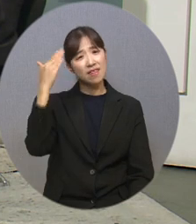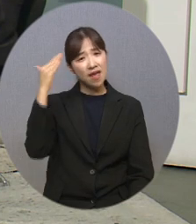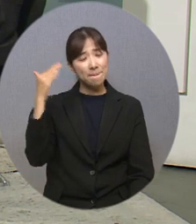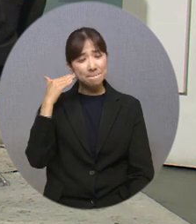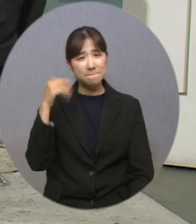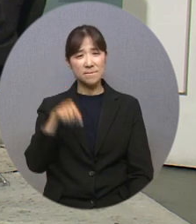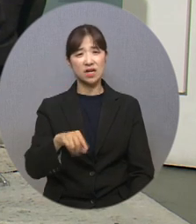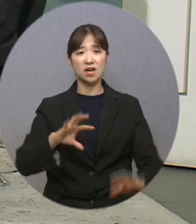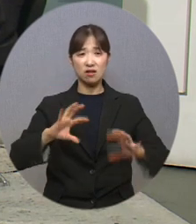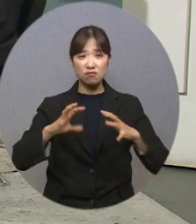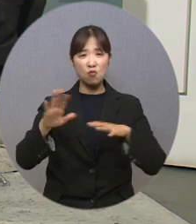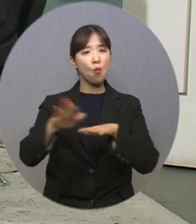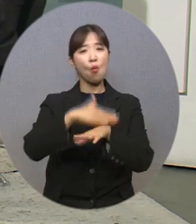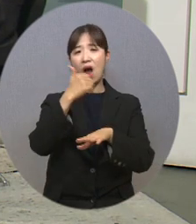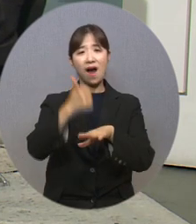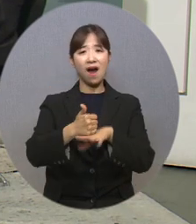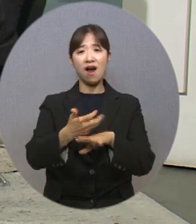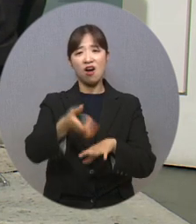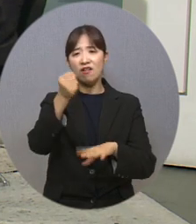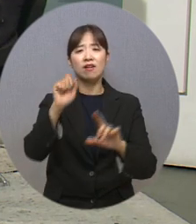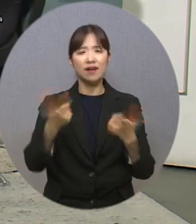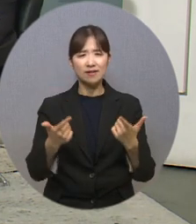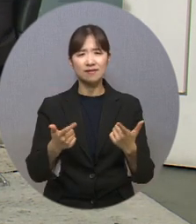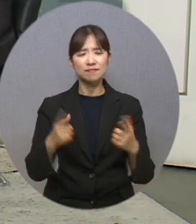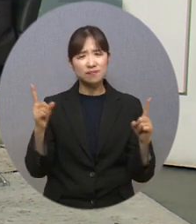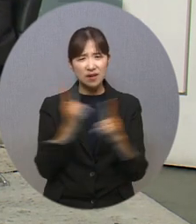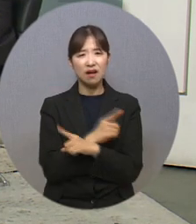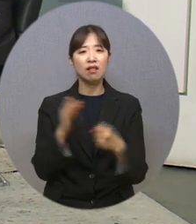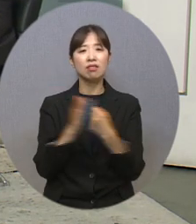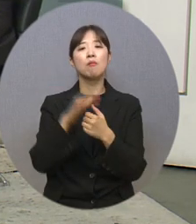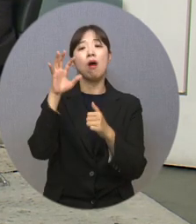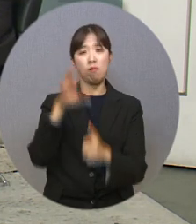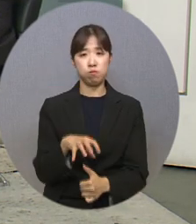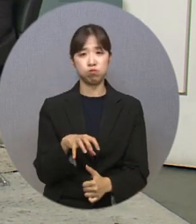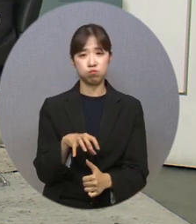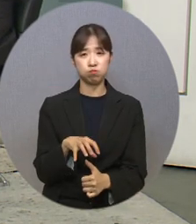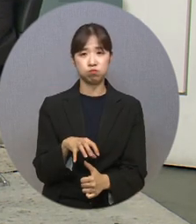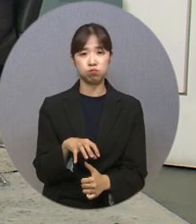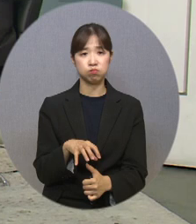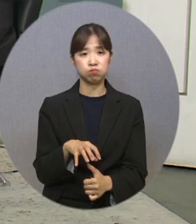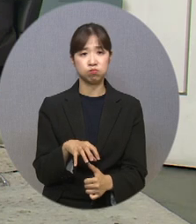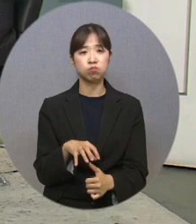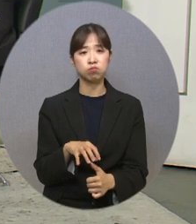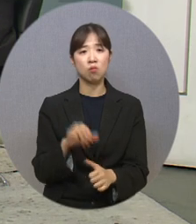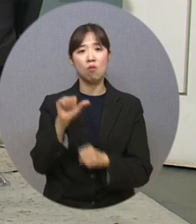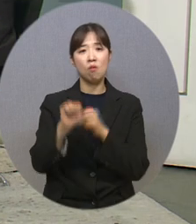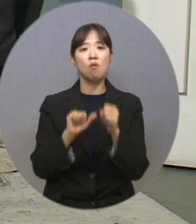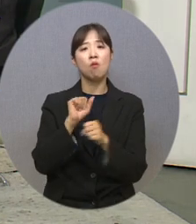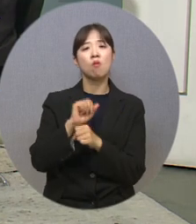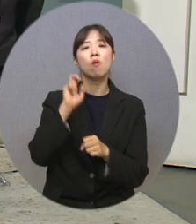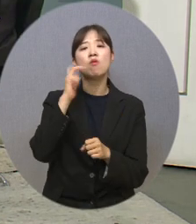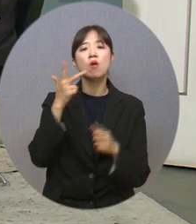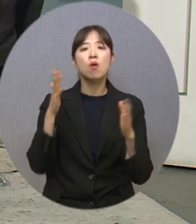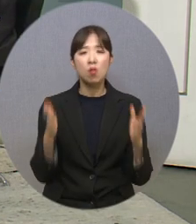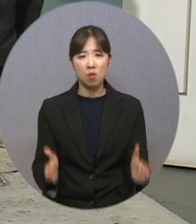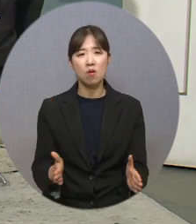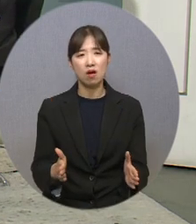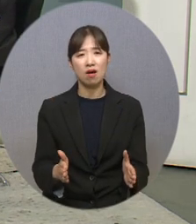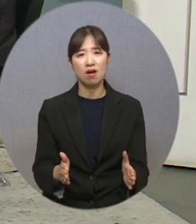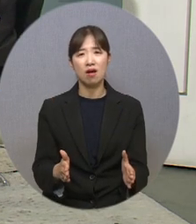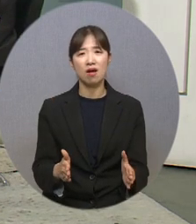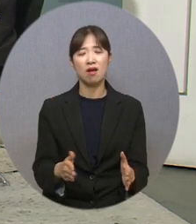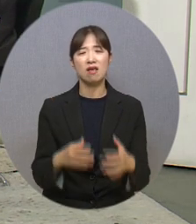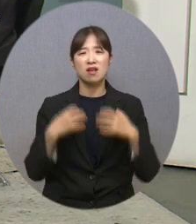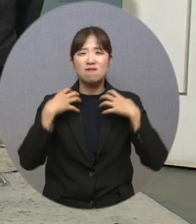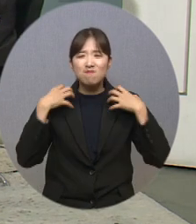대한민국은 왕의 나라가 아니다. 그렇게 돼서는 안 된다. 그래서 감옥에 갔거든요. 5년 8개월 동안 칼을 쓰고